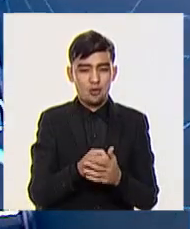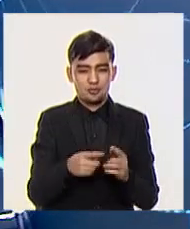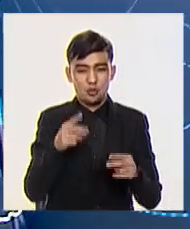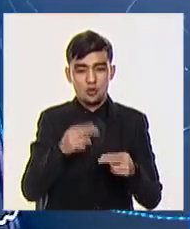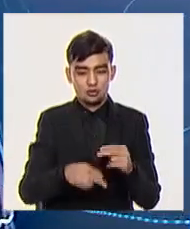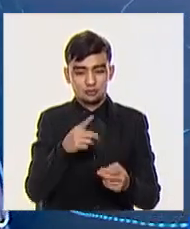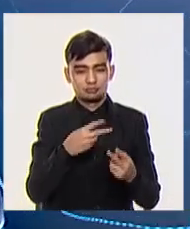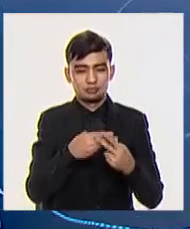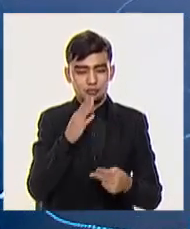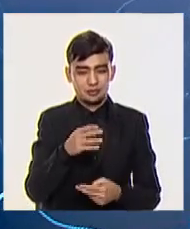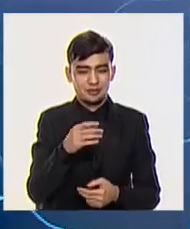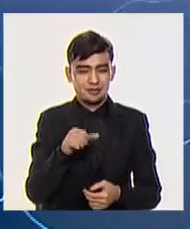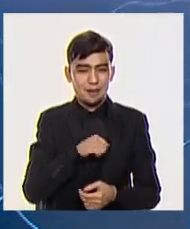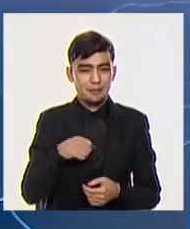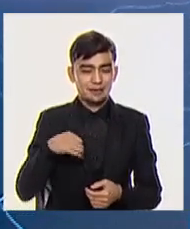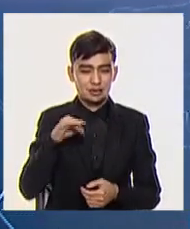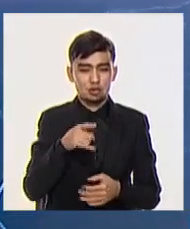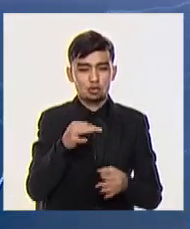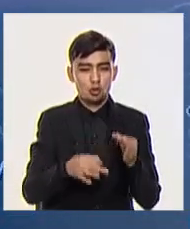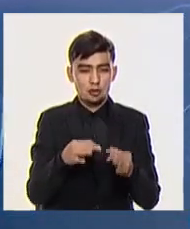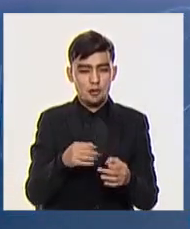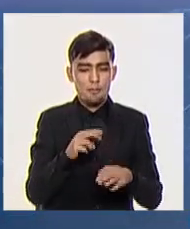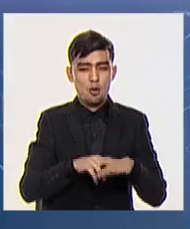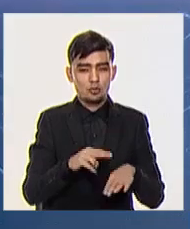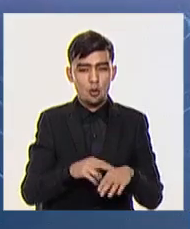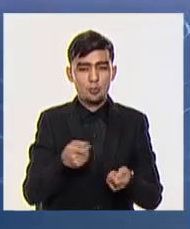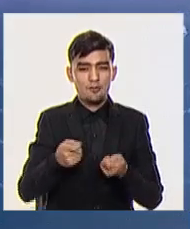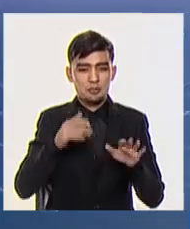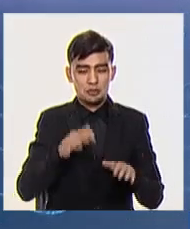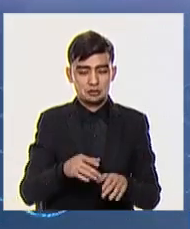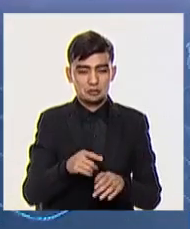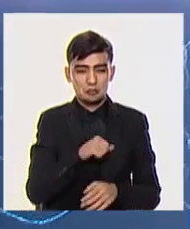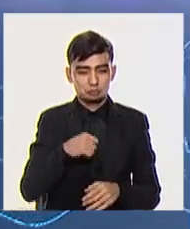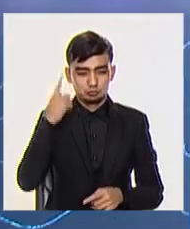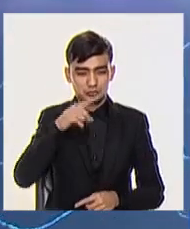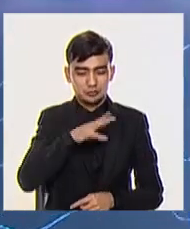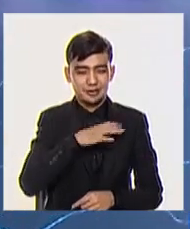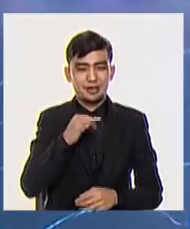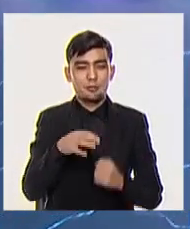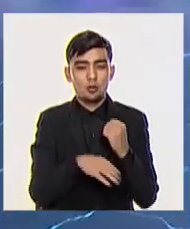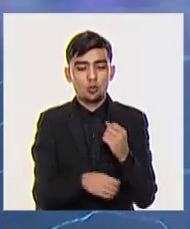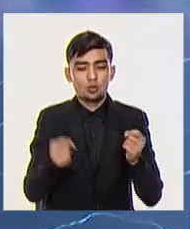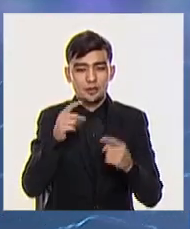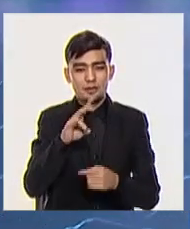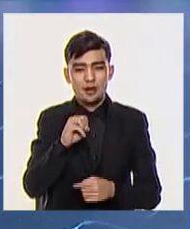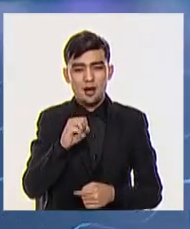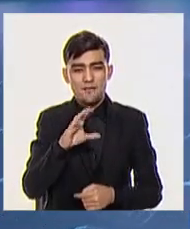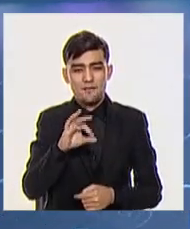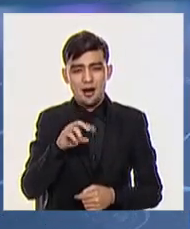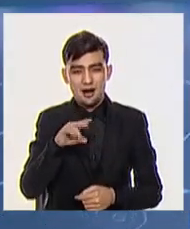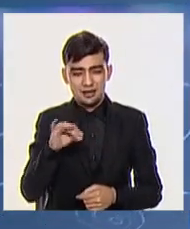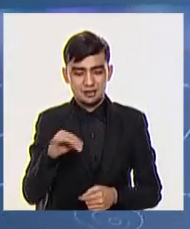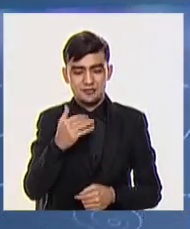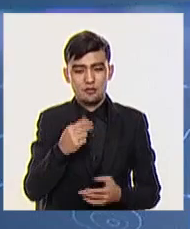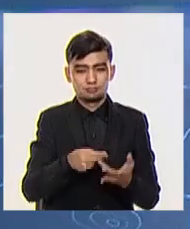болады. Ең қызығы, сот бұл шешімді полиция басқармасында шығара салған. Кейіннен белгілі болғандай, Навальныйдың ковидке ПТР